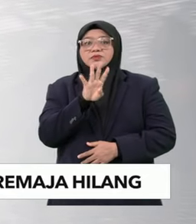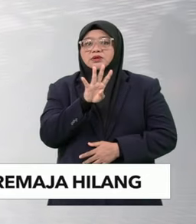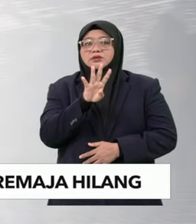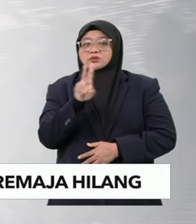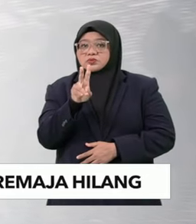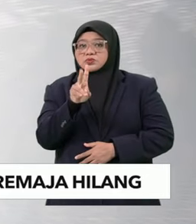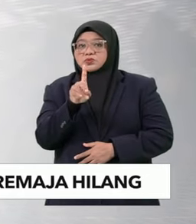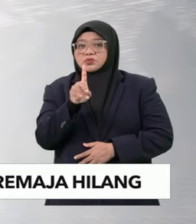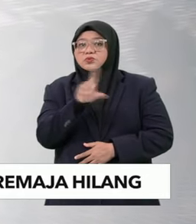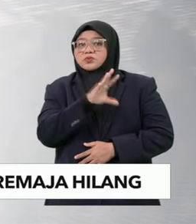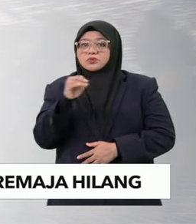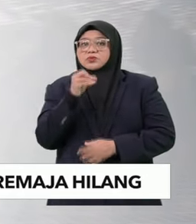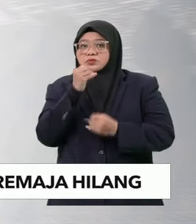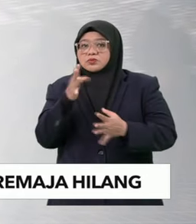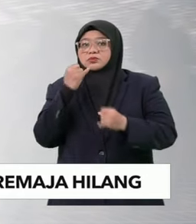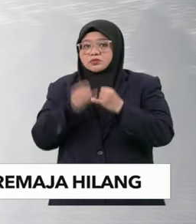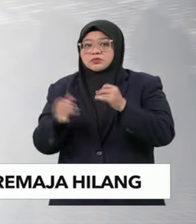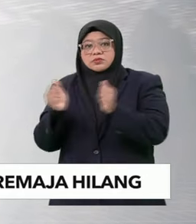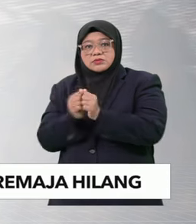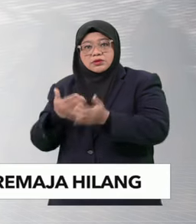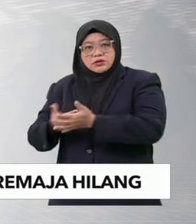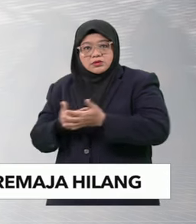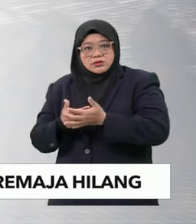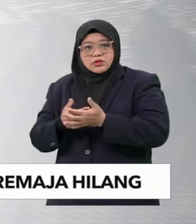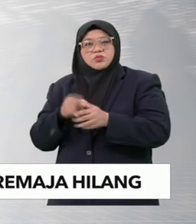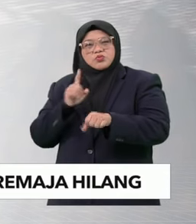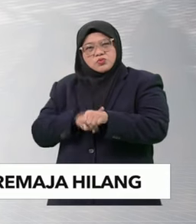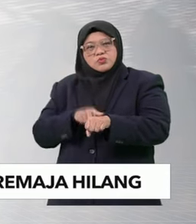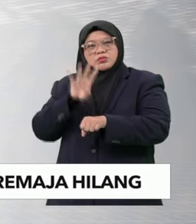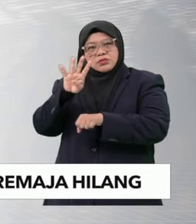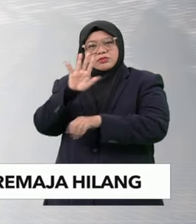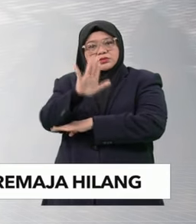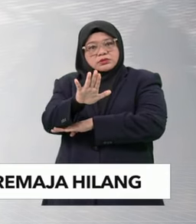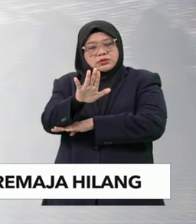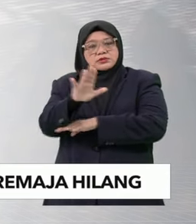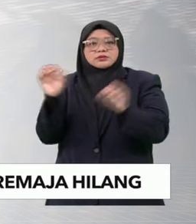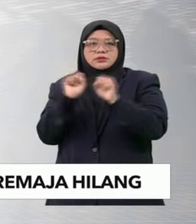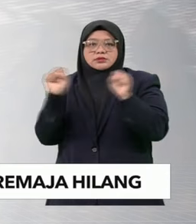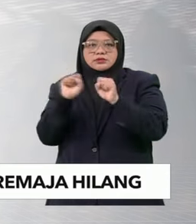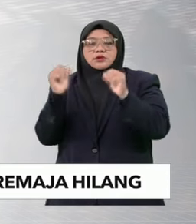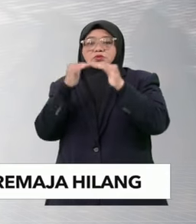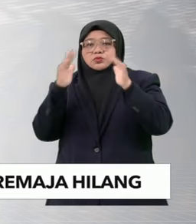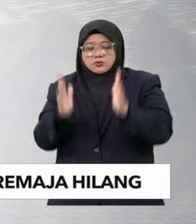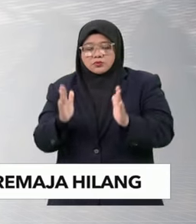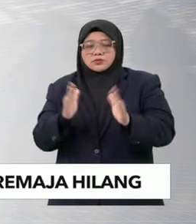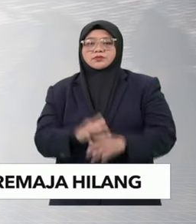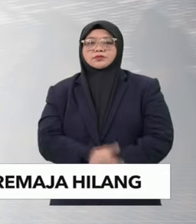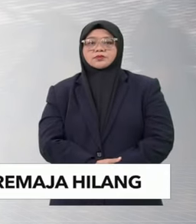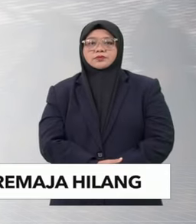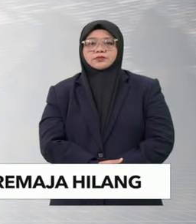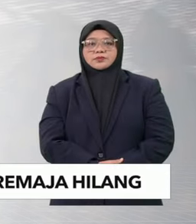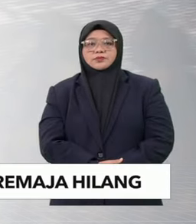berkata kali terakhir dia bersama anaknya itu kira-kira 4 petang Selasa di kediaman